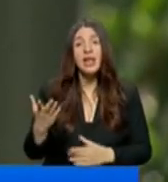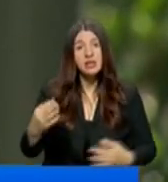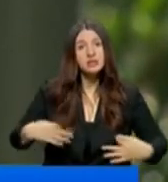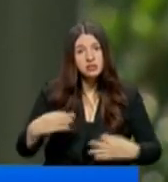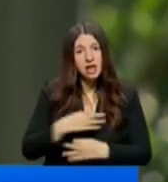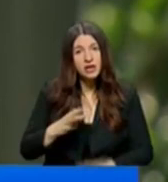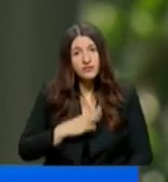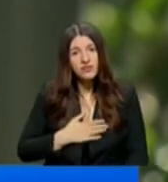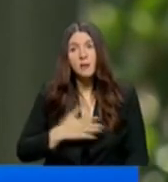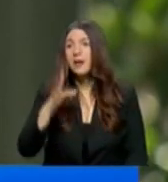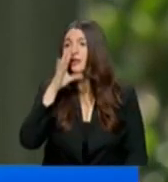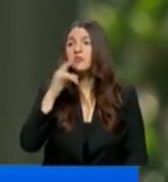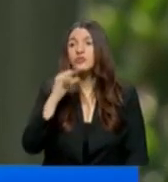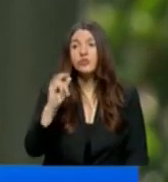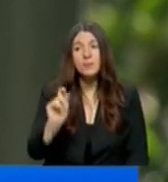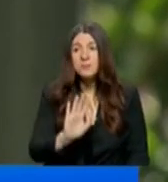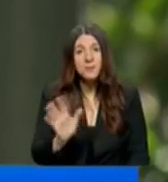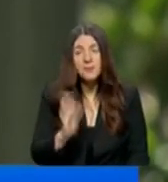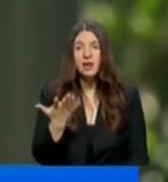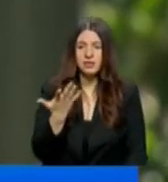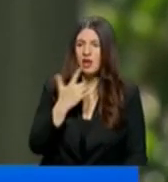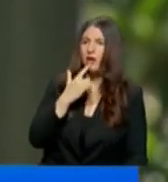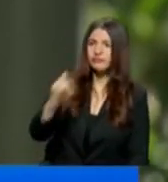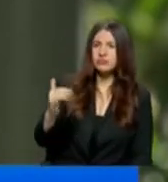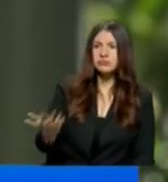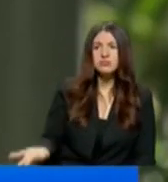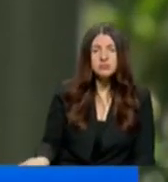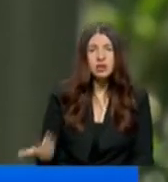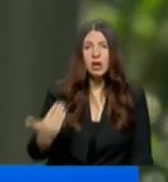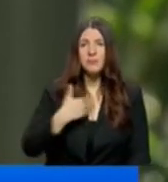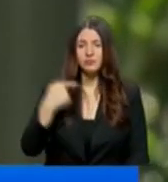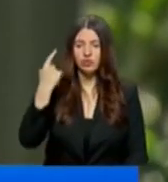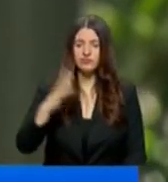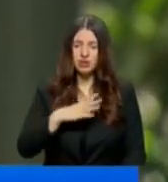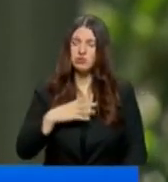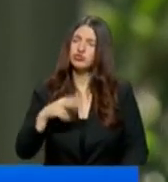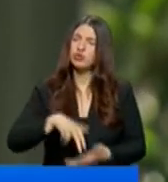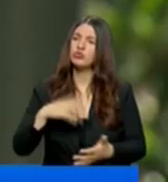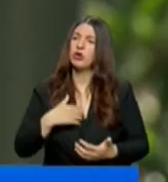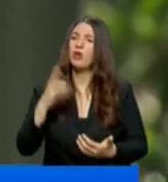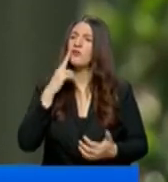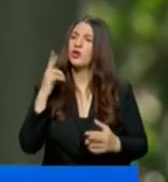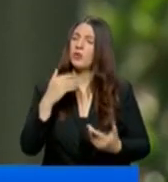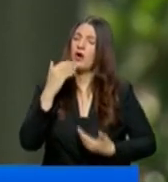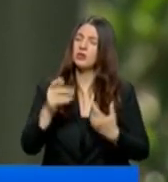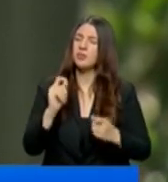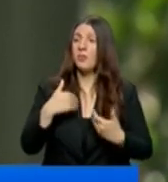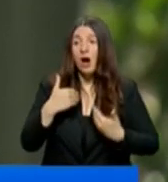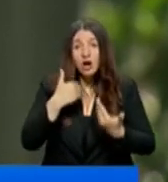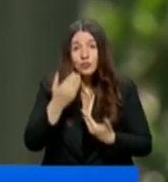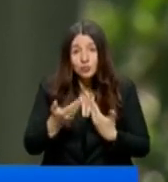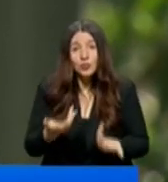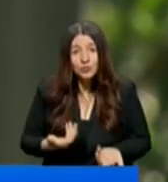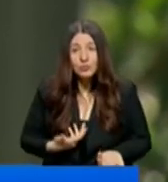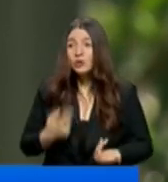da saygılıyım. Ben kimseye hakaret etmem. Niye hakaret edeyim? Benim düşüncem varsa çıkar düşüncemi efendi gibi anlatırım. Anlatıyorum da